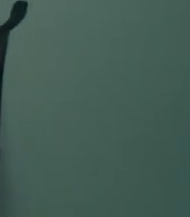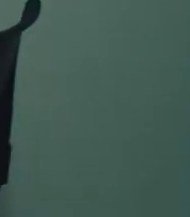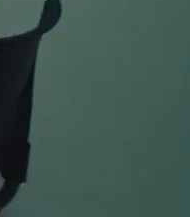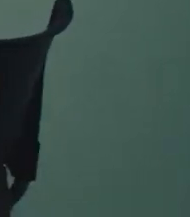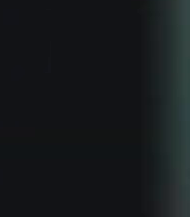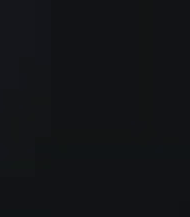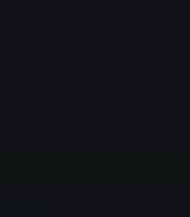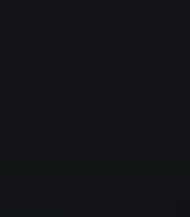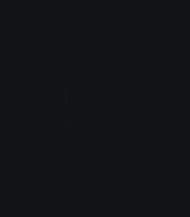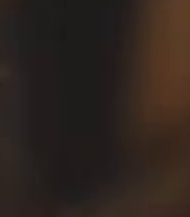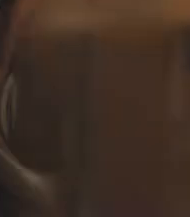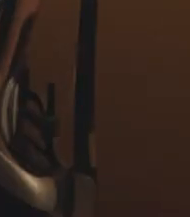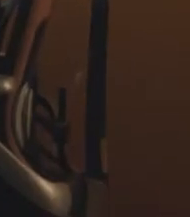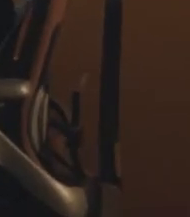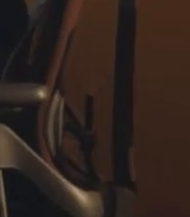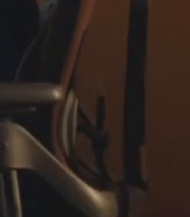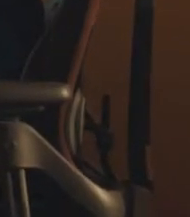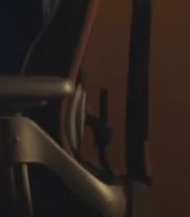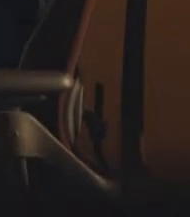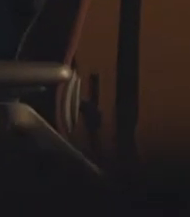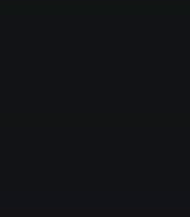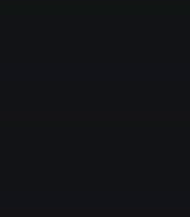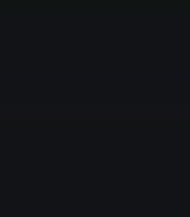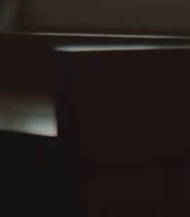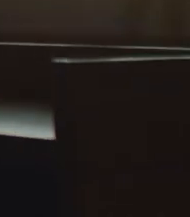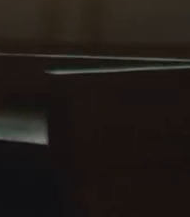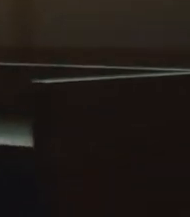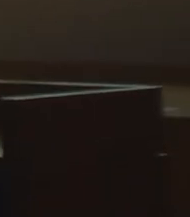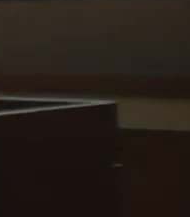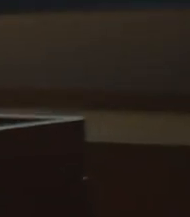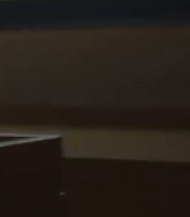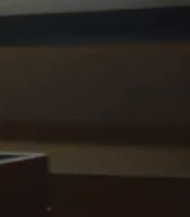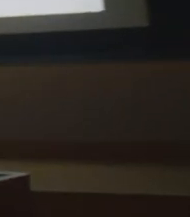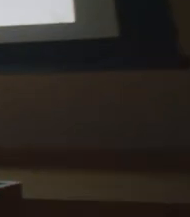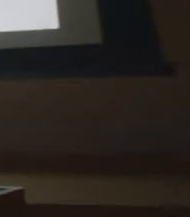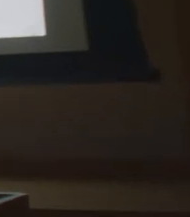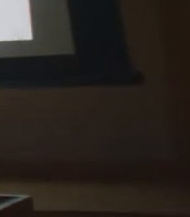금연 지원 서비스와 함께하면 금연 성공률 6배.